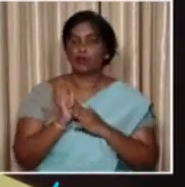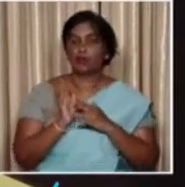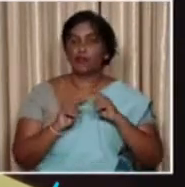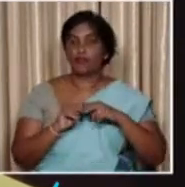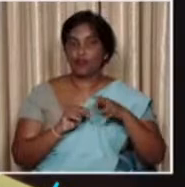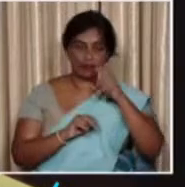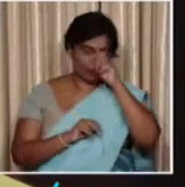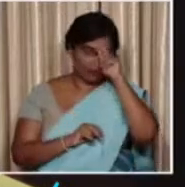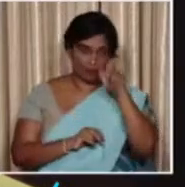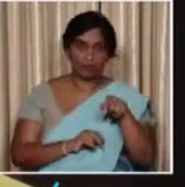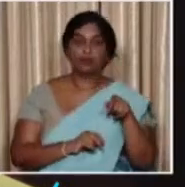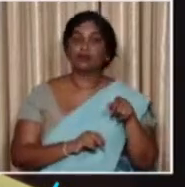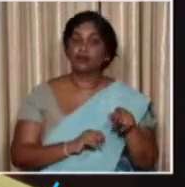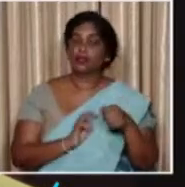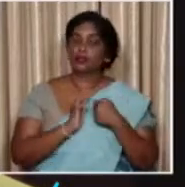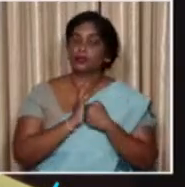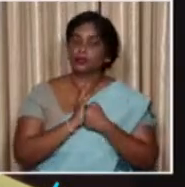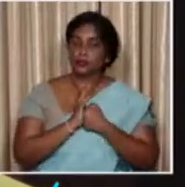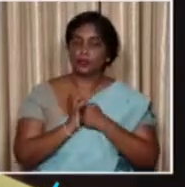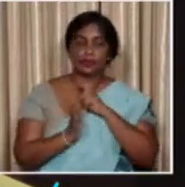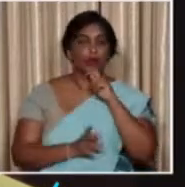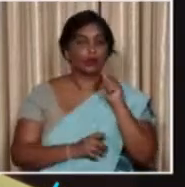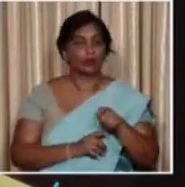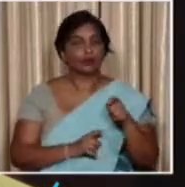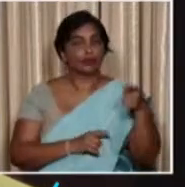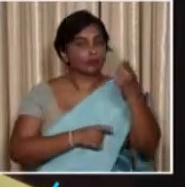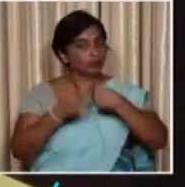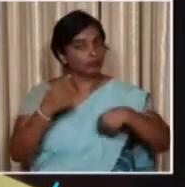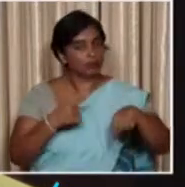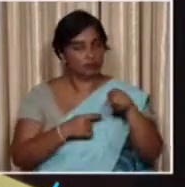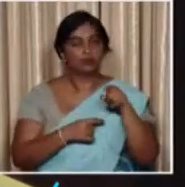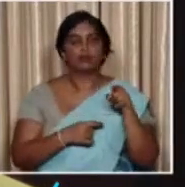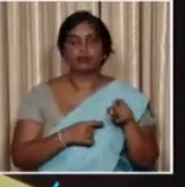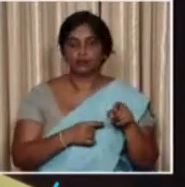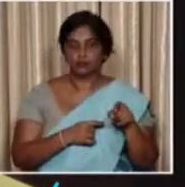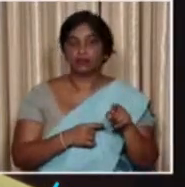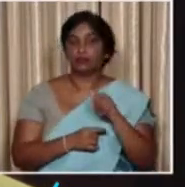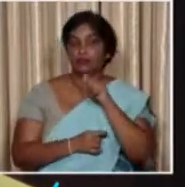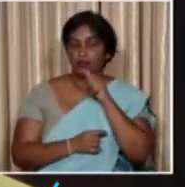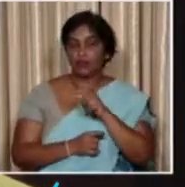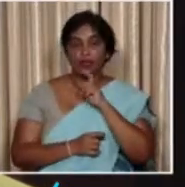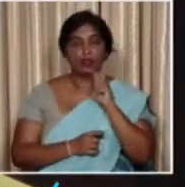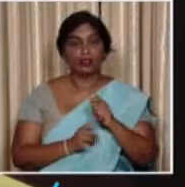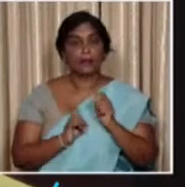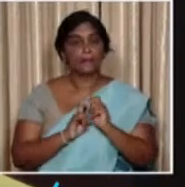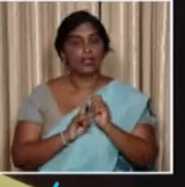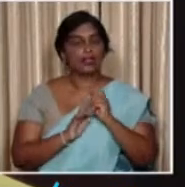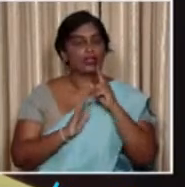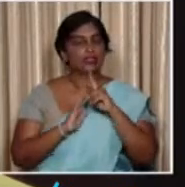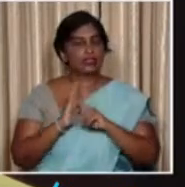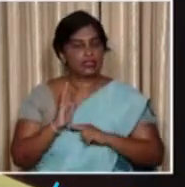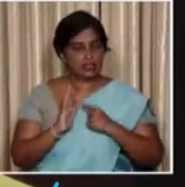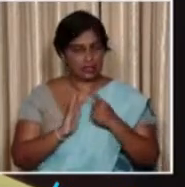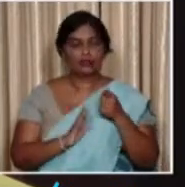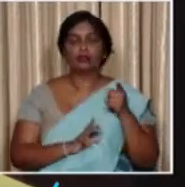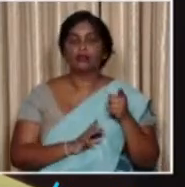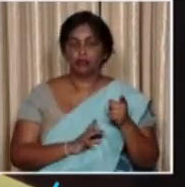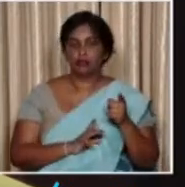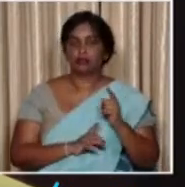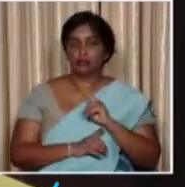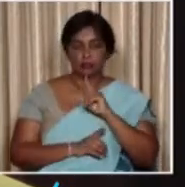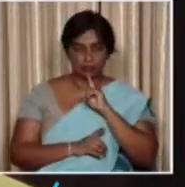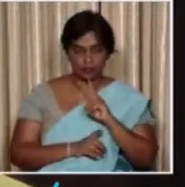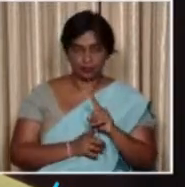මැතිතුමා, ඒ ගරු විනිසුරු මණ්ඩලයේ එතුමන්ලා. හැබැයි විනිසුරු ප්‍රියන්ත ජයවර්ධන ඩිසෙන්ටිං ජජ්මන්ට් එකක් දීලා